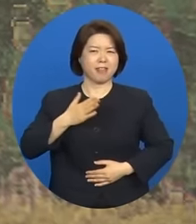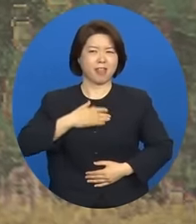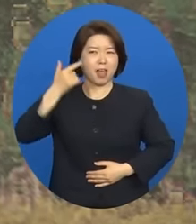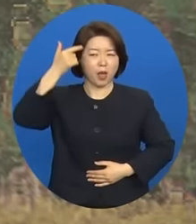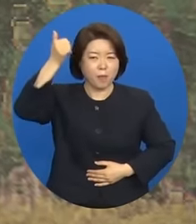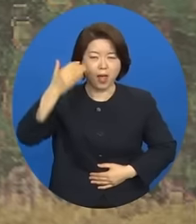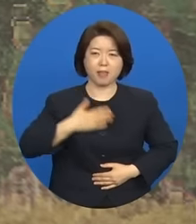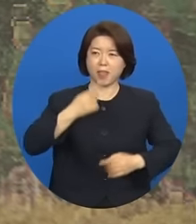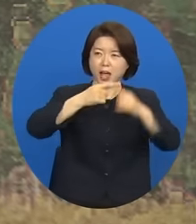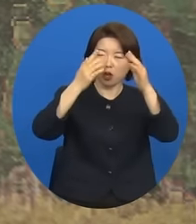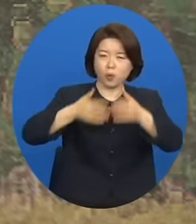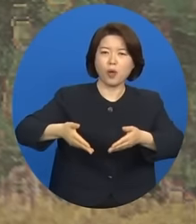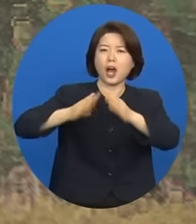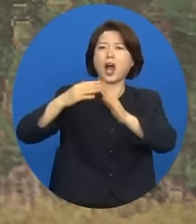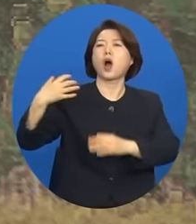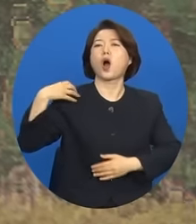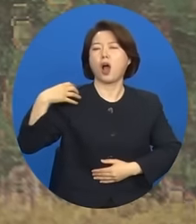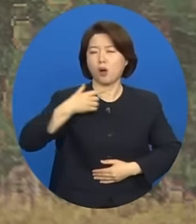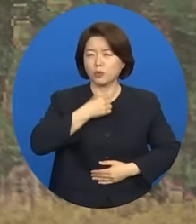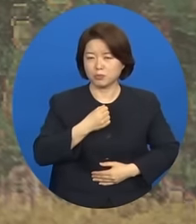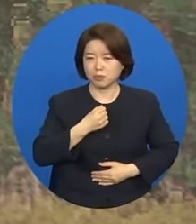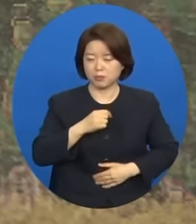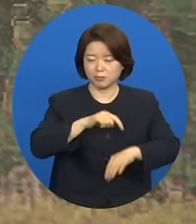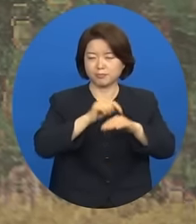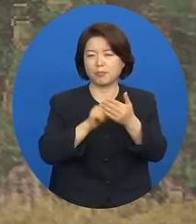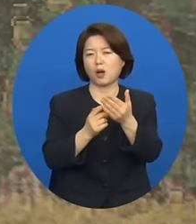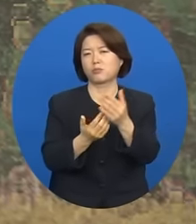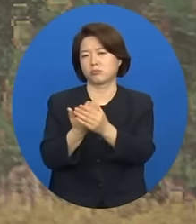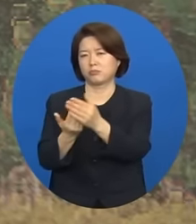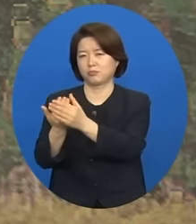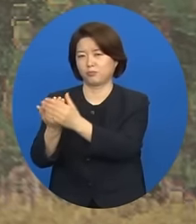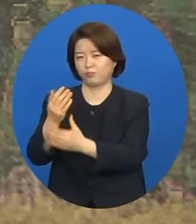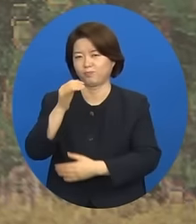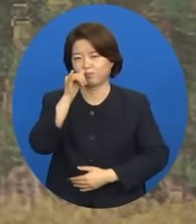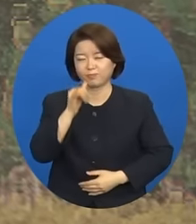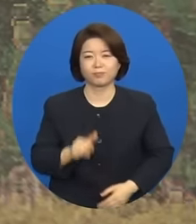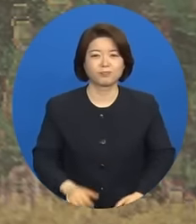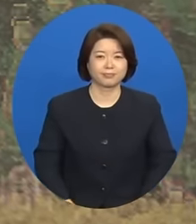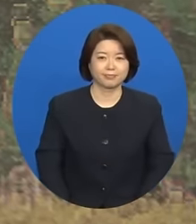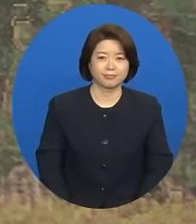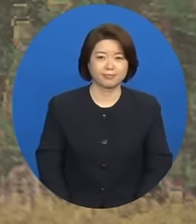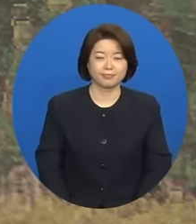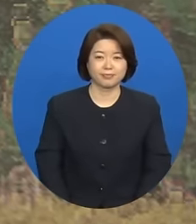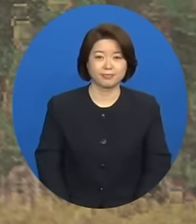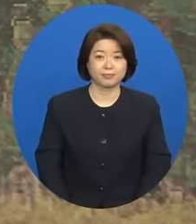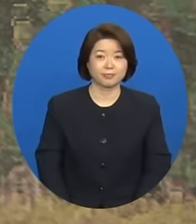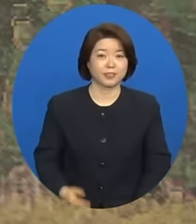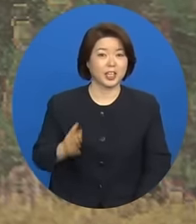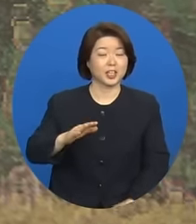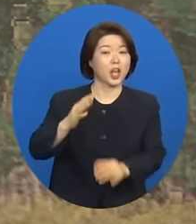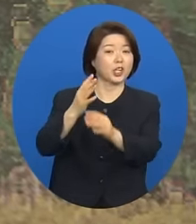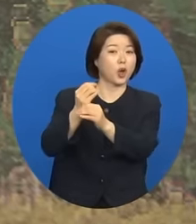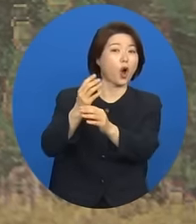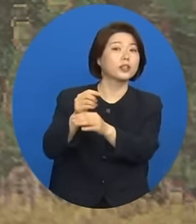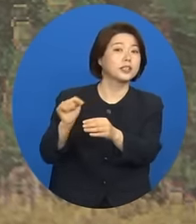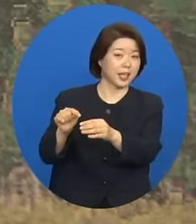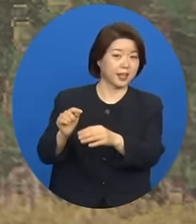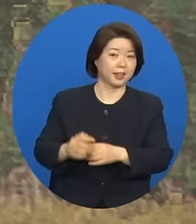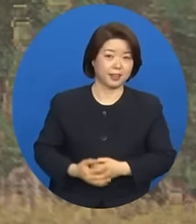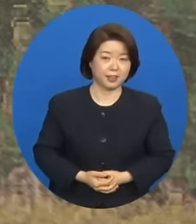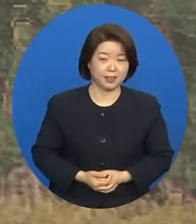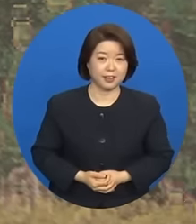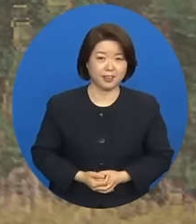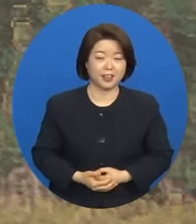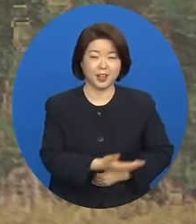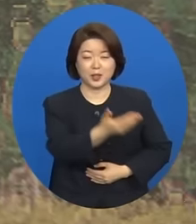싶은 그런 마음이 여러분 불쑥불쑥 나온다는 것이죠. 근데 언제가 되어야 할까요?